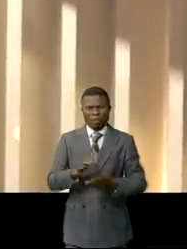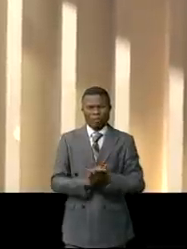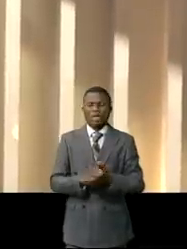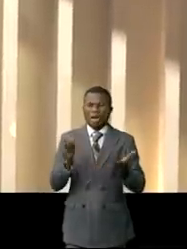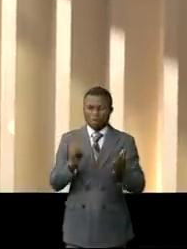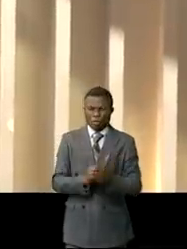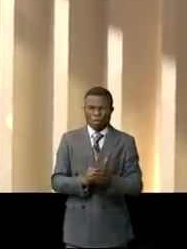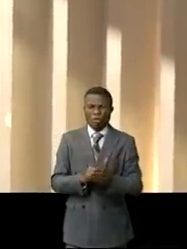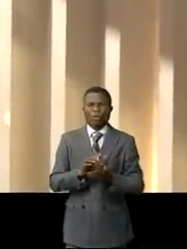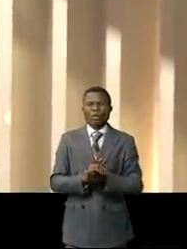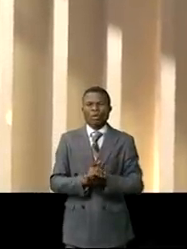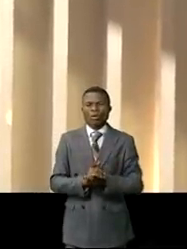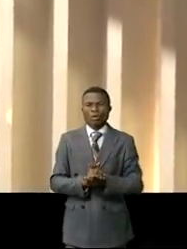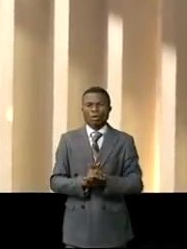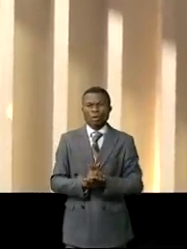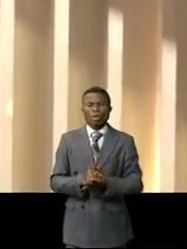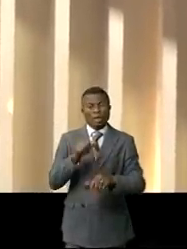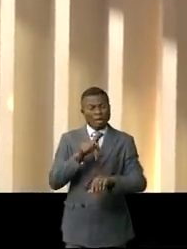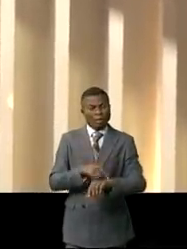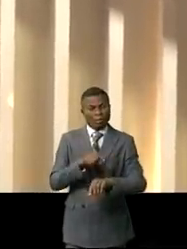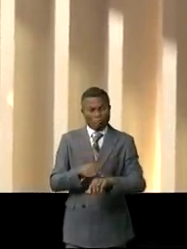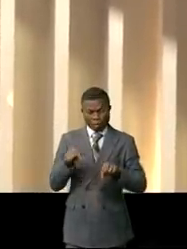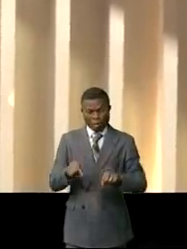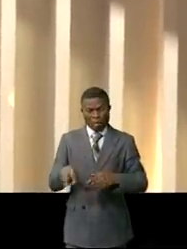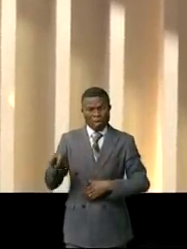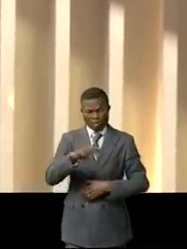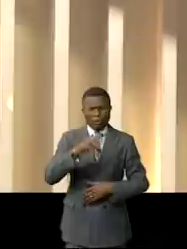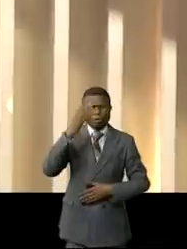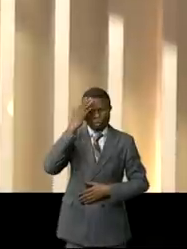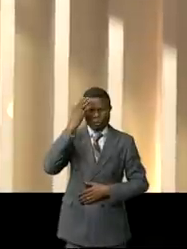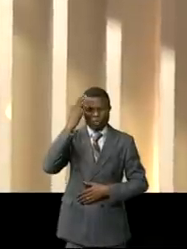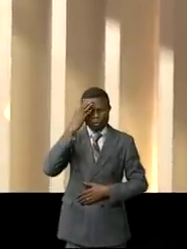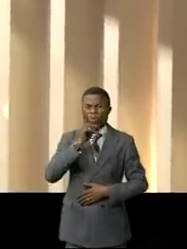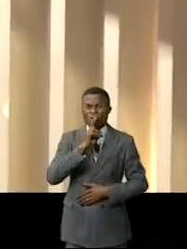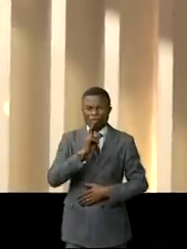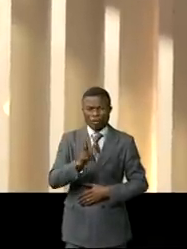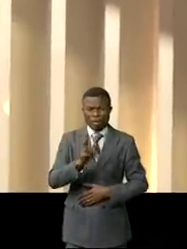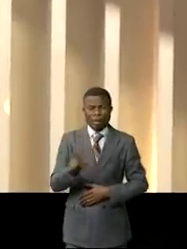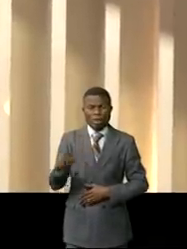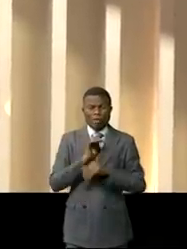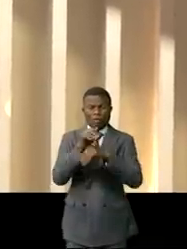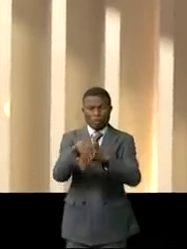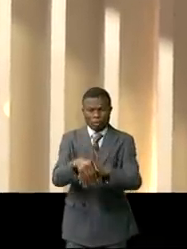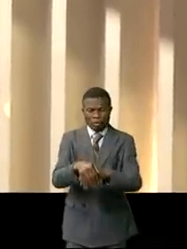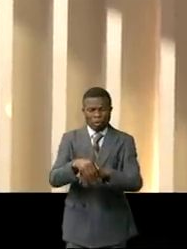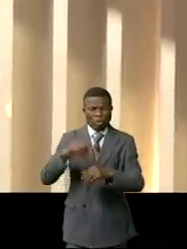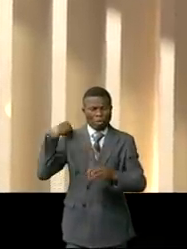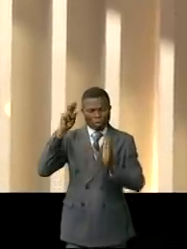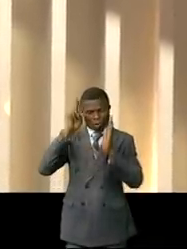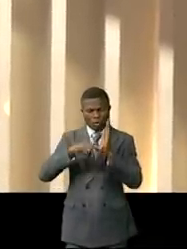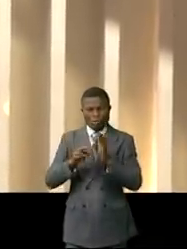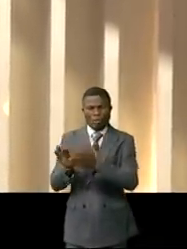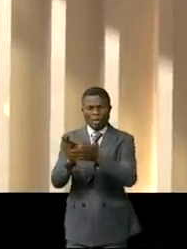effet, du moment où vous avez pleinement conscience de votre participation au gouvernement de l'Union